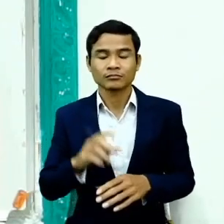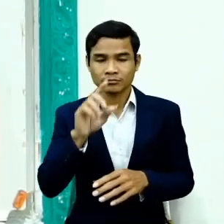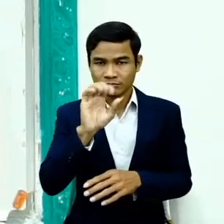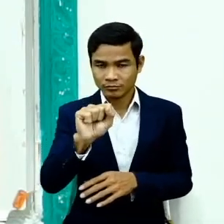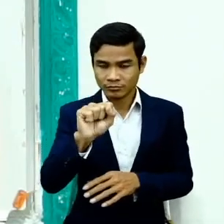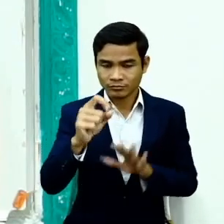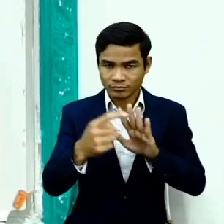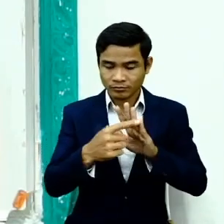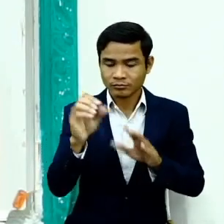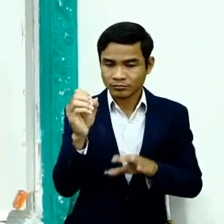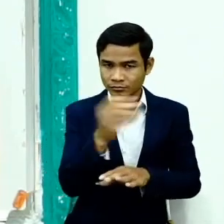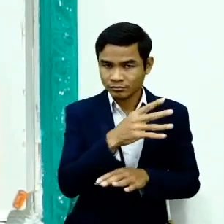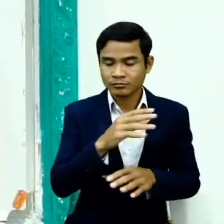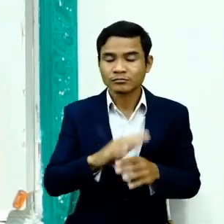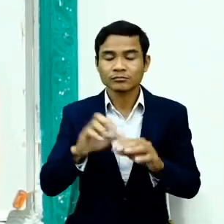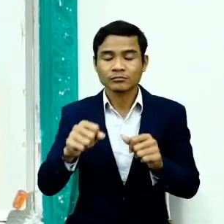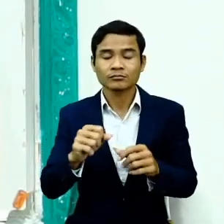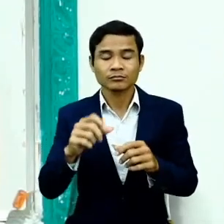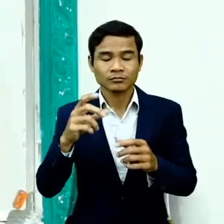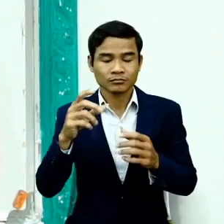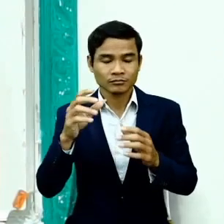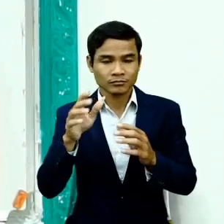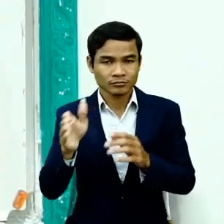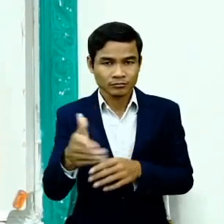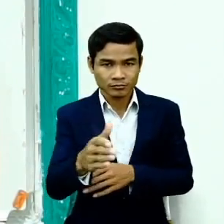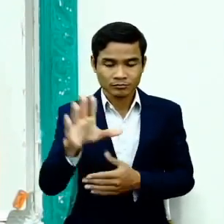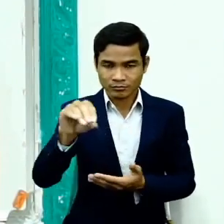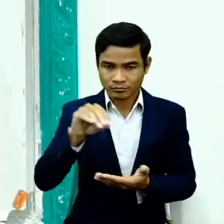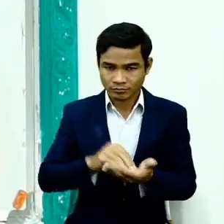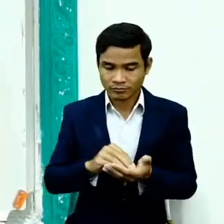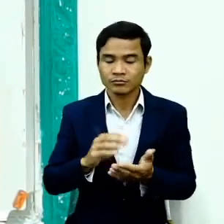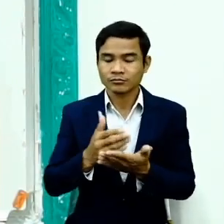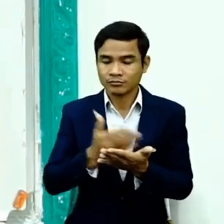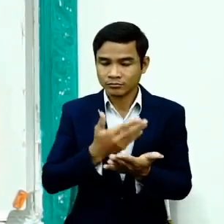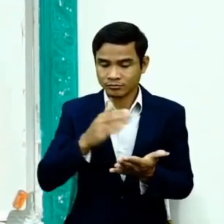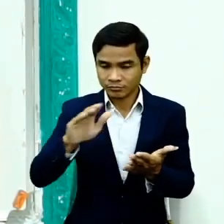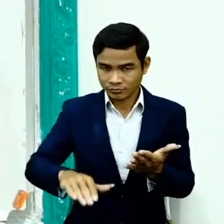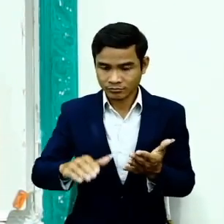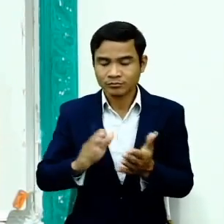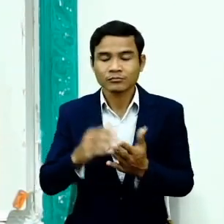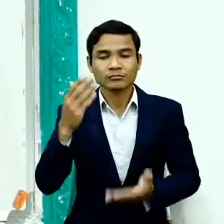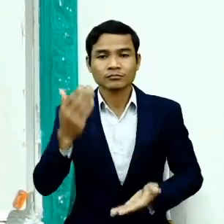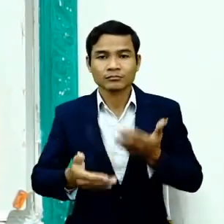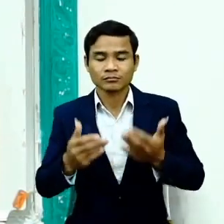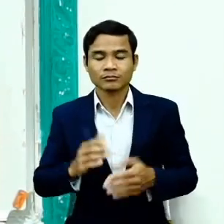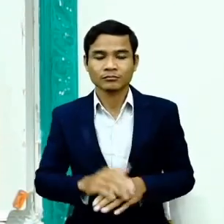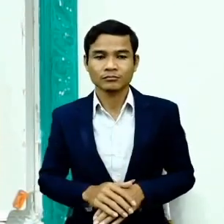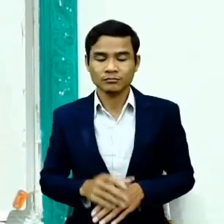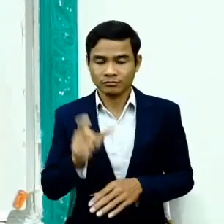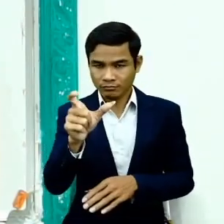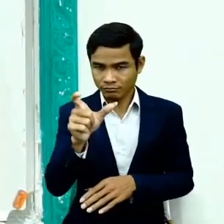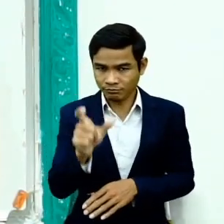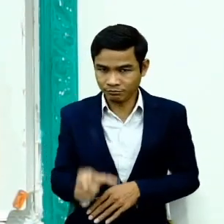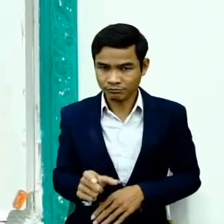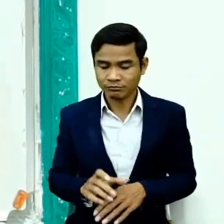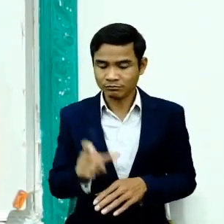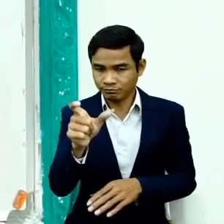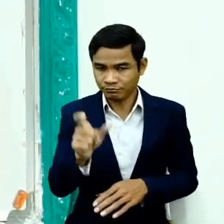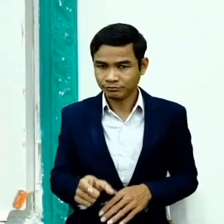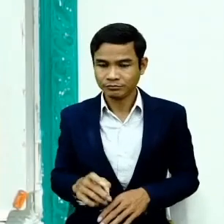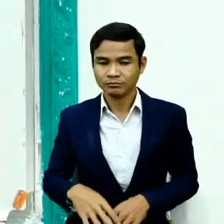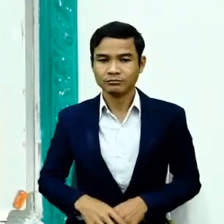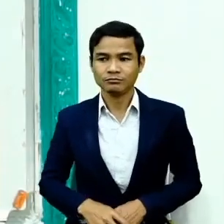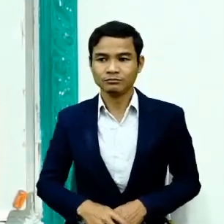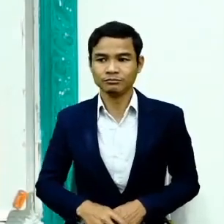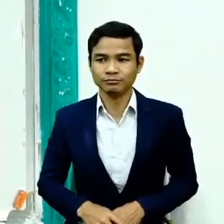ta trái đài nơi đài bảo mộ bán nơi xa bảo hài chà bảo hài nó cứ tệ tôn nâng chùm nuôn nha bần mán đi hơn á